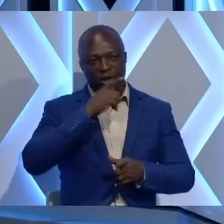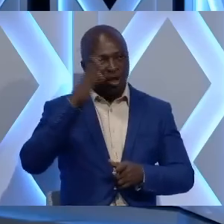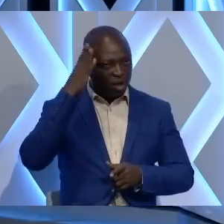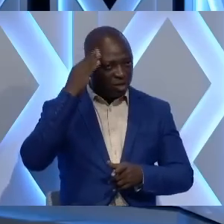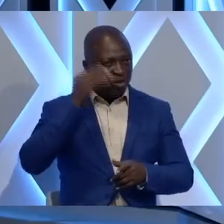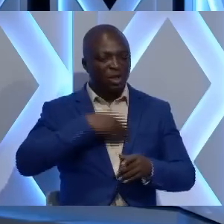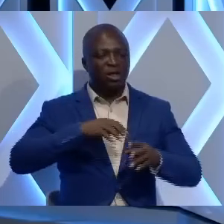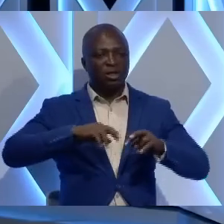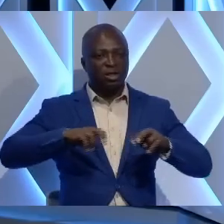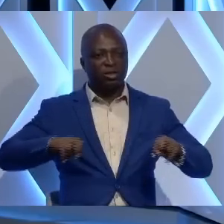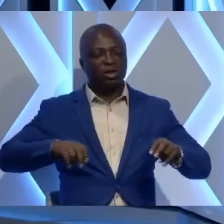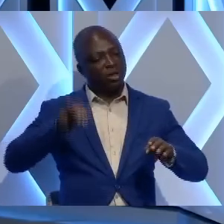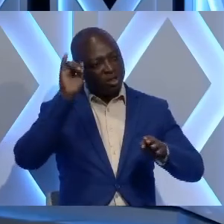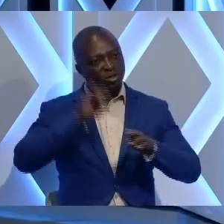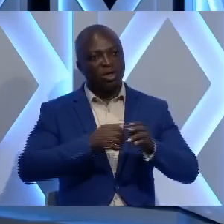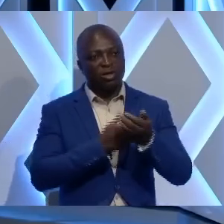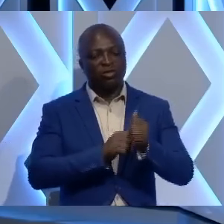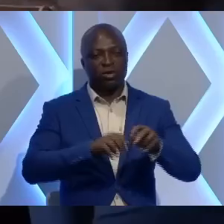et chercheurs. Clarisse Atiklé.